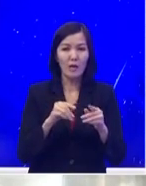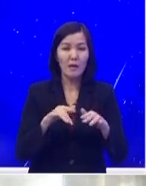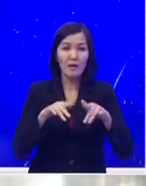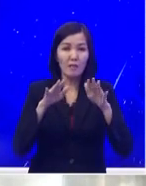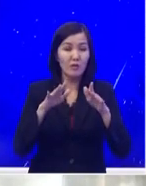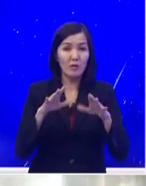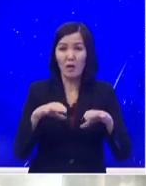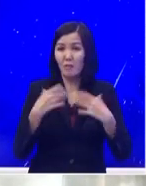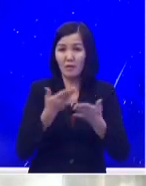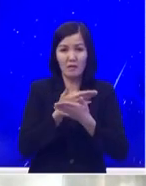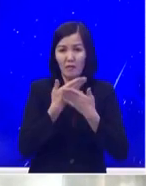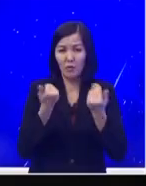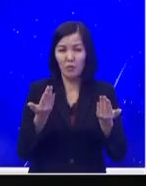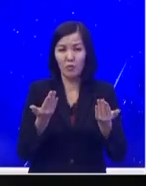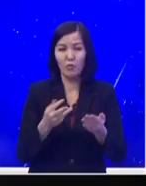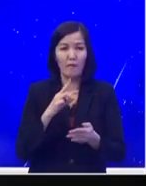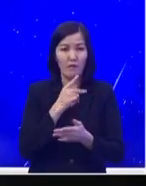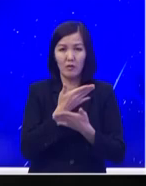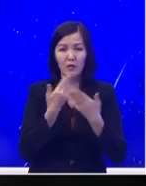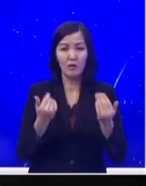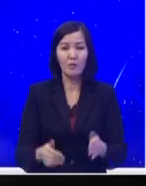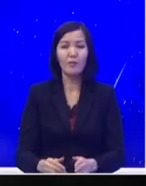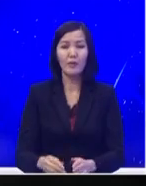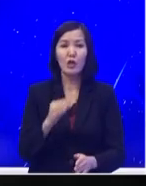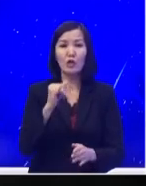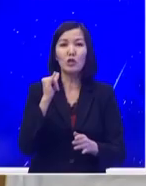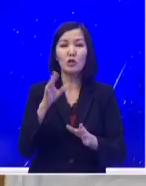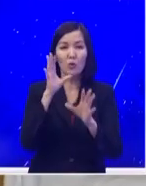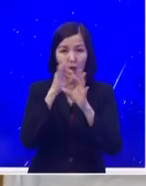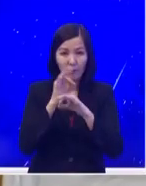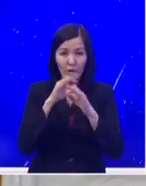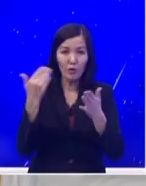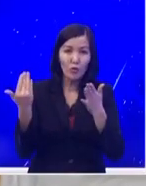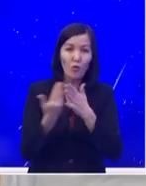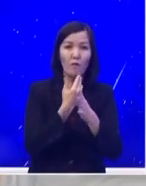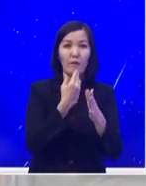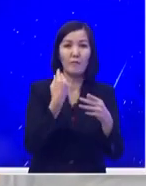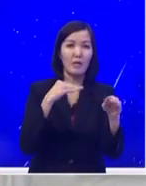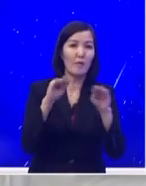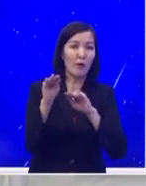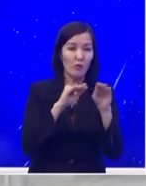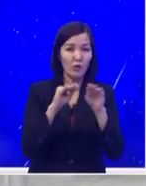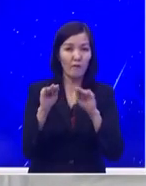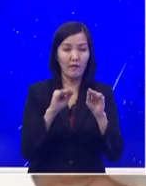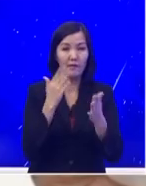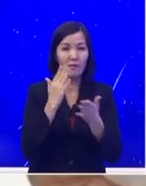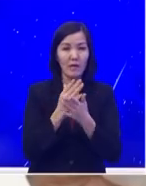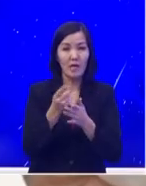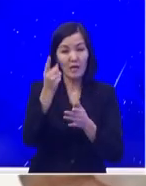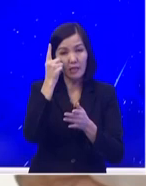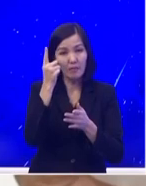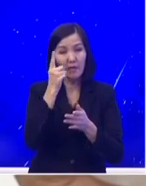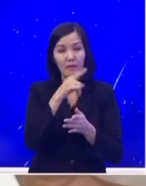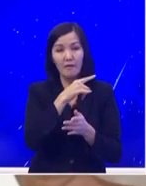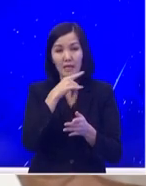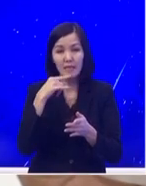ничего страшного в этом нету. Лаборатория ЖТСУ «Водоканала» оснащена современным испытательным и измерительным оборудованием немецкого, японского и